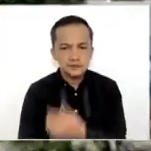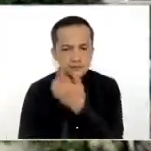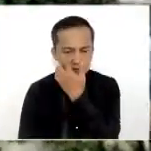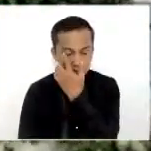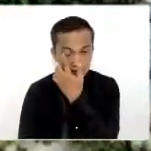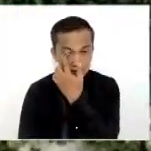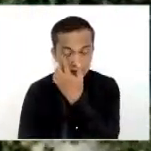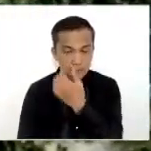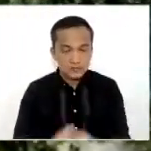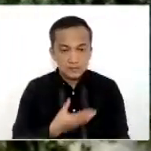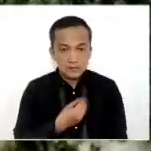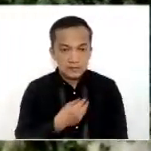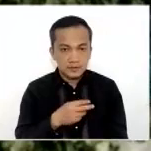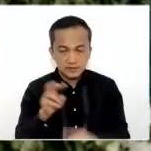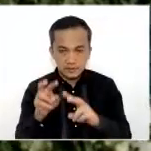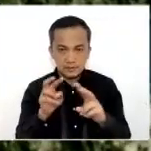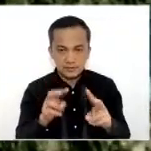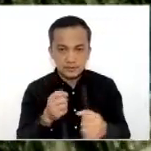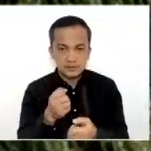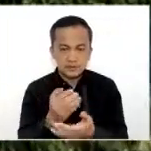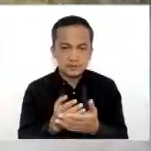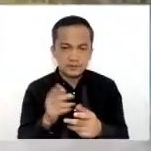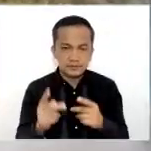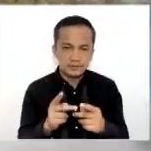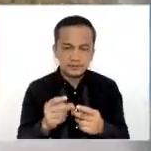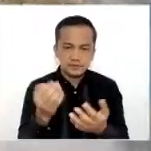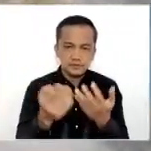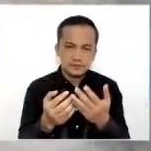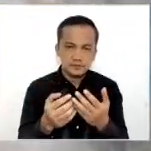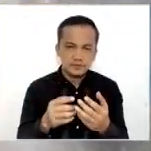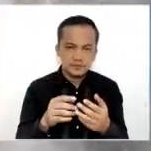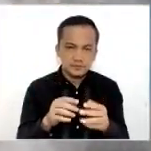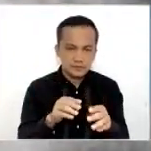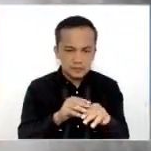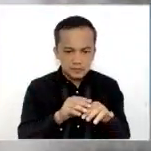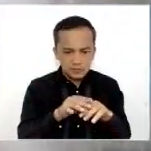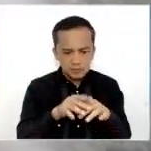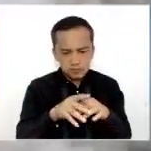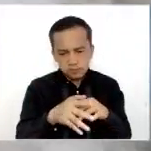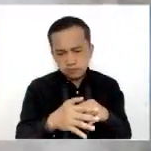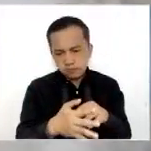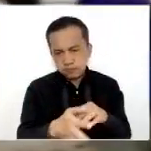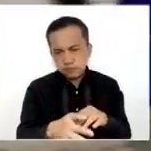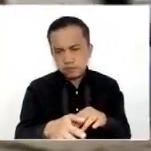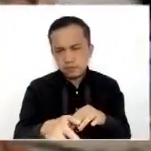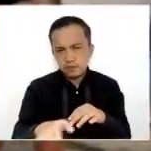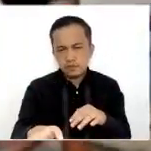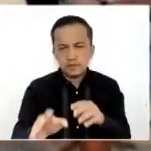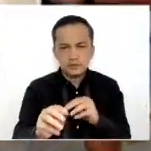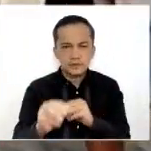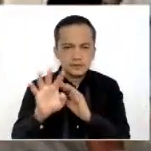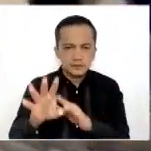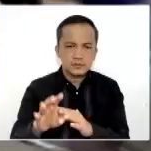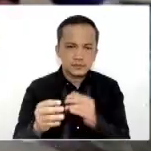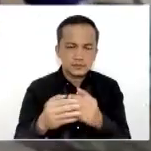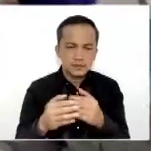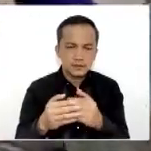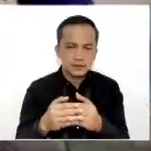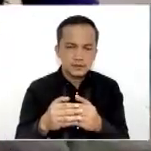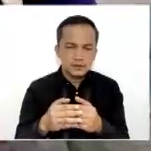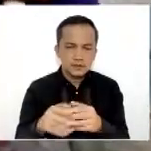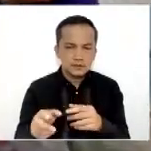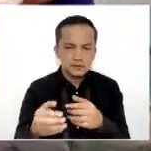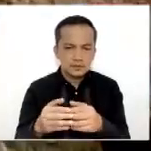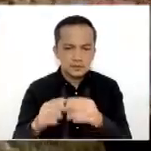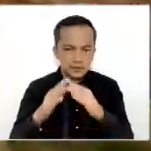Kabado namang tinitingnan ng ilang mga residente ang sulog na unti-unting tumutupok sa mga halaman sa isang bundok. Malapit na kasi itong umabot sa